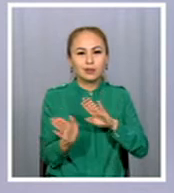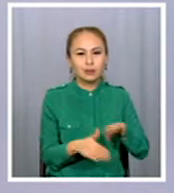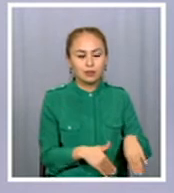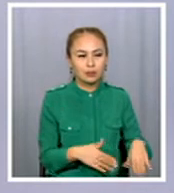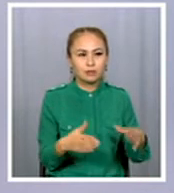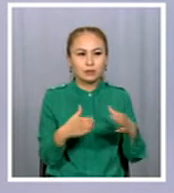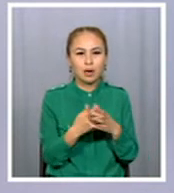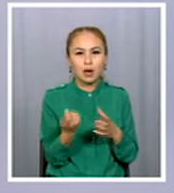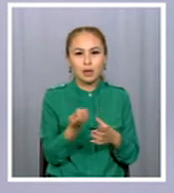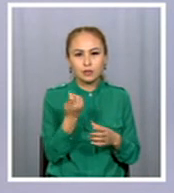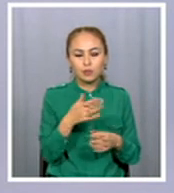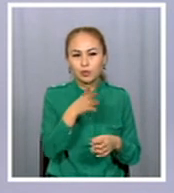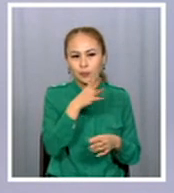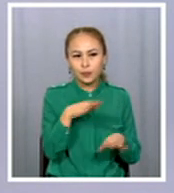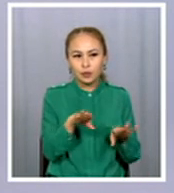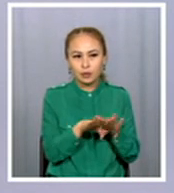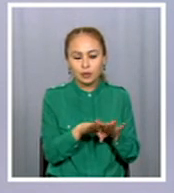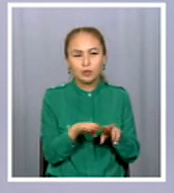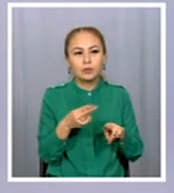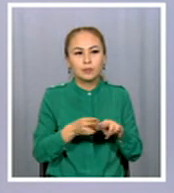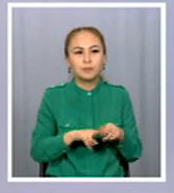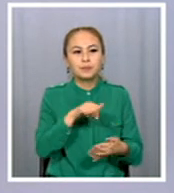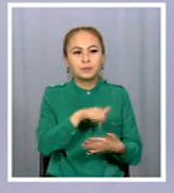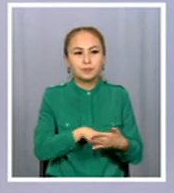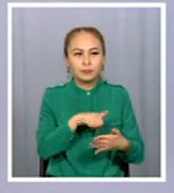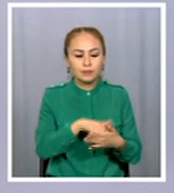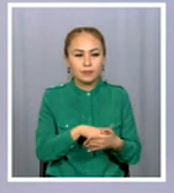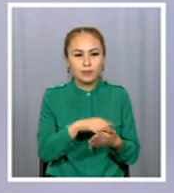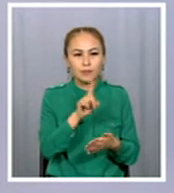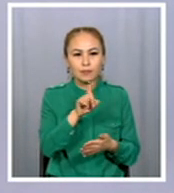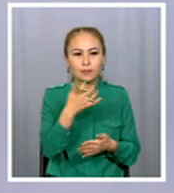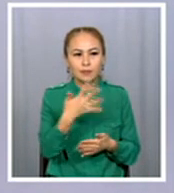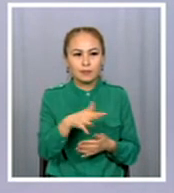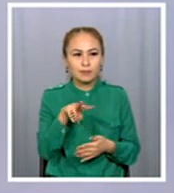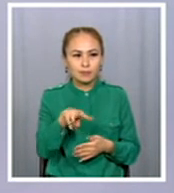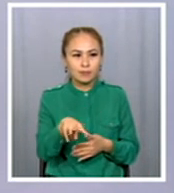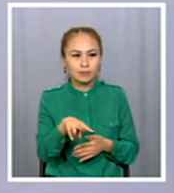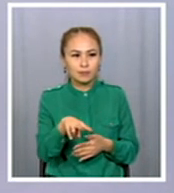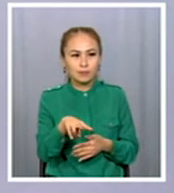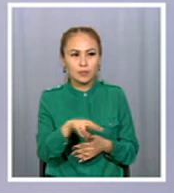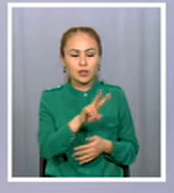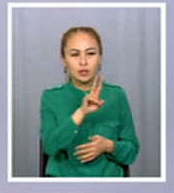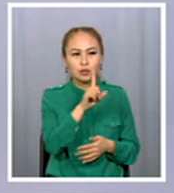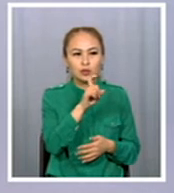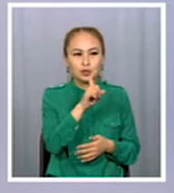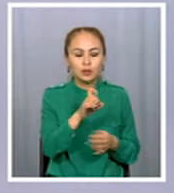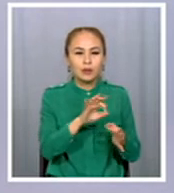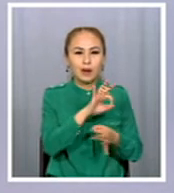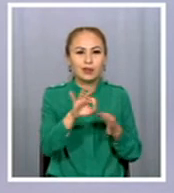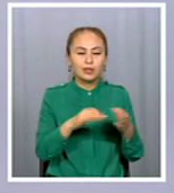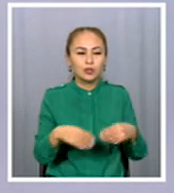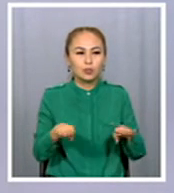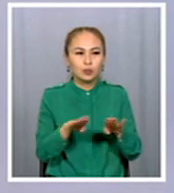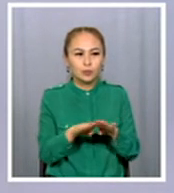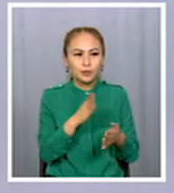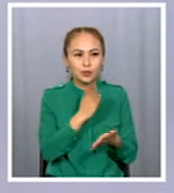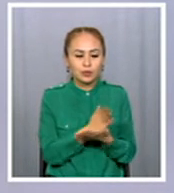аз болып тұр? Себебі балар, біз бұл жерде 150 литрдің 100-ден артық процентін тауып тұрмыз,